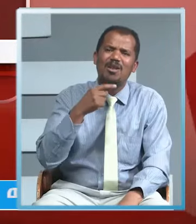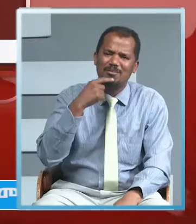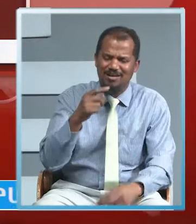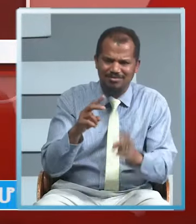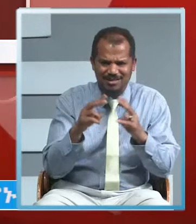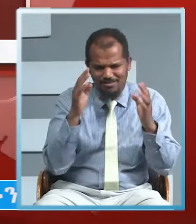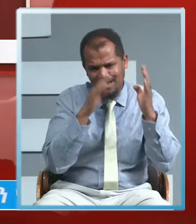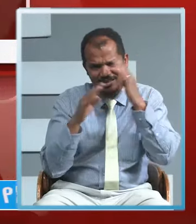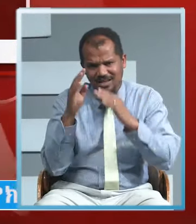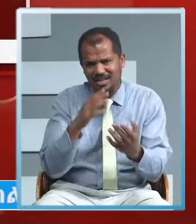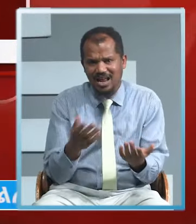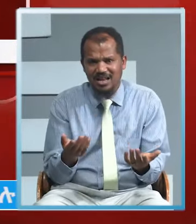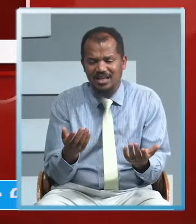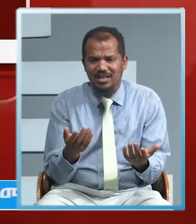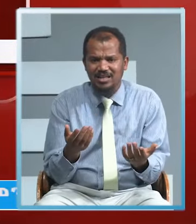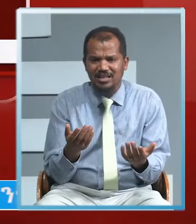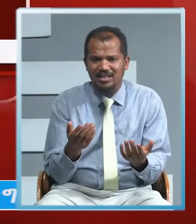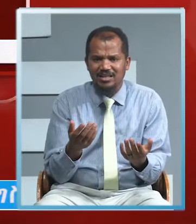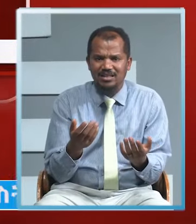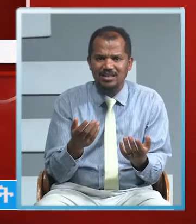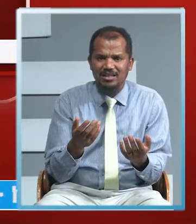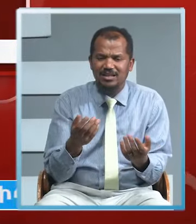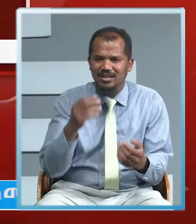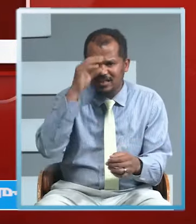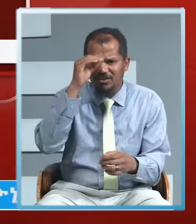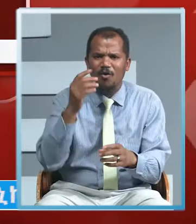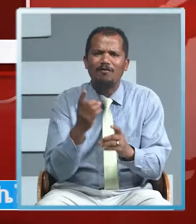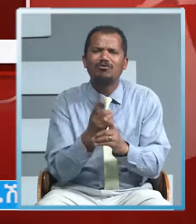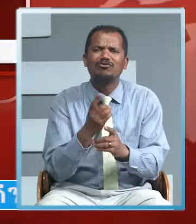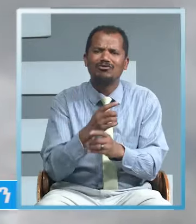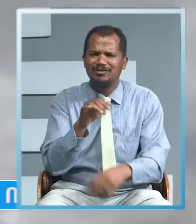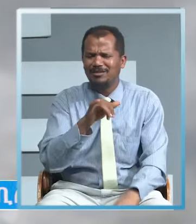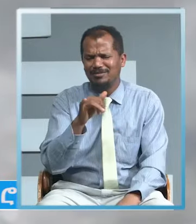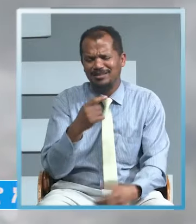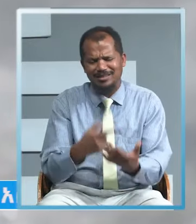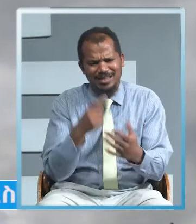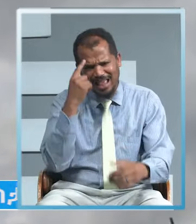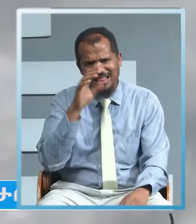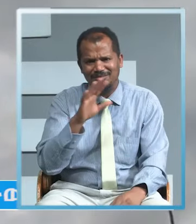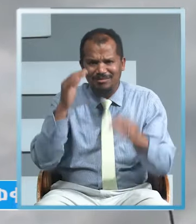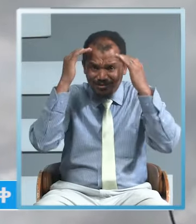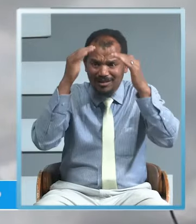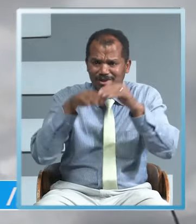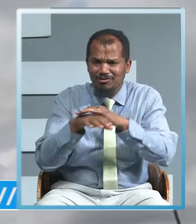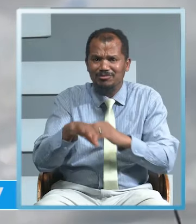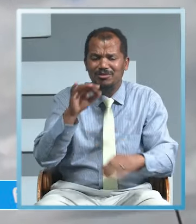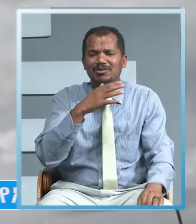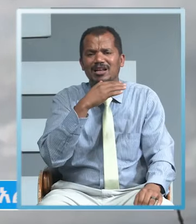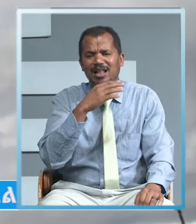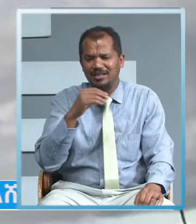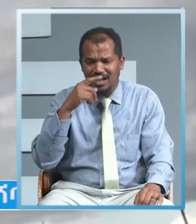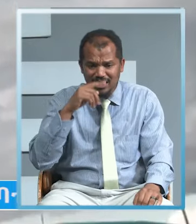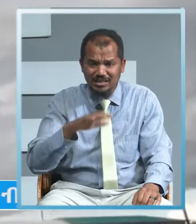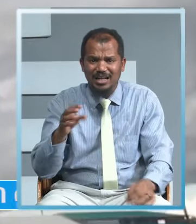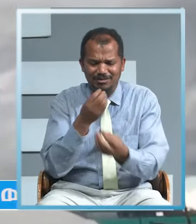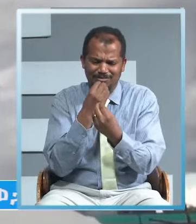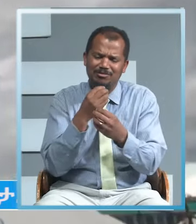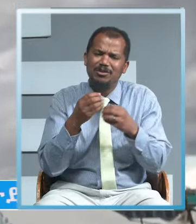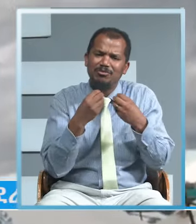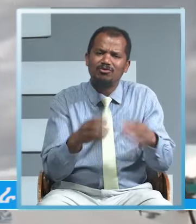ራሱ በጣም ያስቸግራል። የሰው ፍጡር የሆነ እንጃ እንደዛም አይታሰብም። በመጠለያ ጣቢያ ውስጥ የሚገኙ እናቶችና ህጻናት